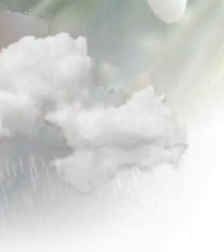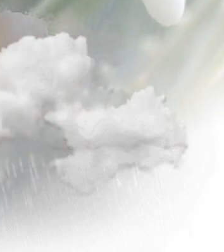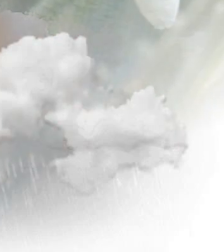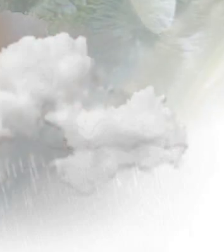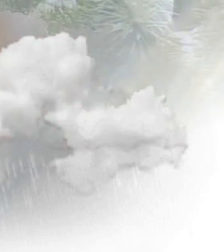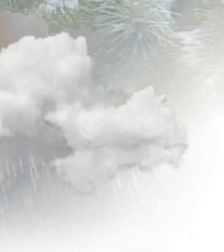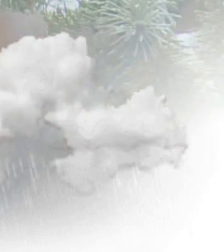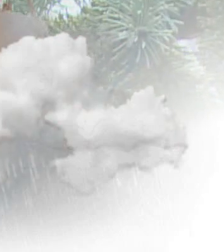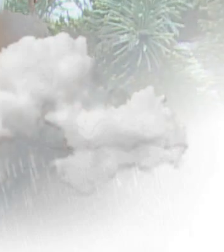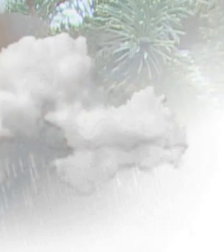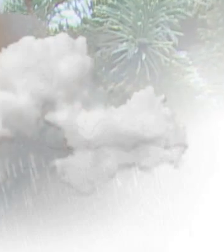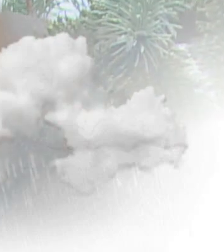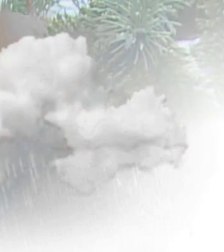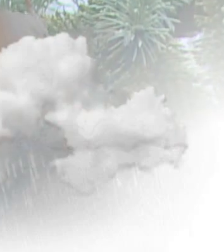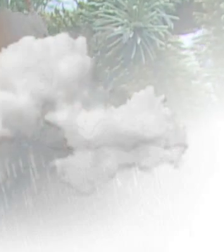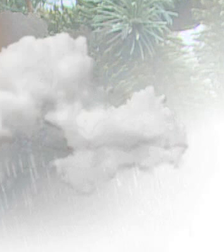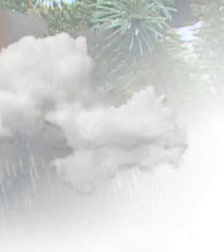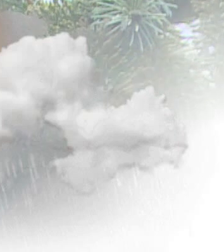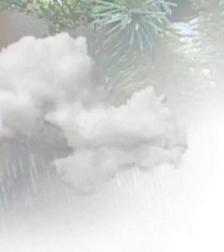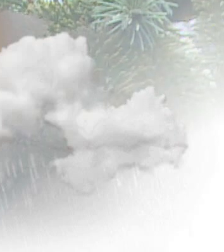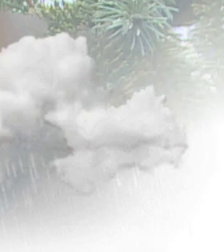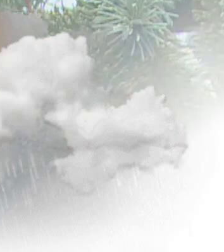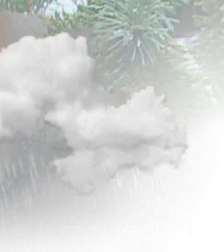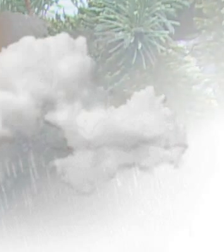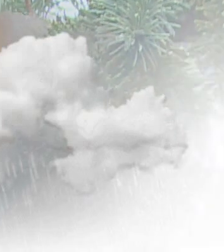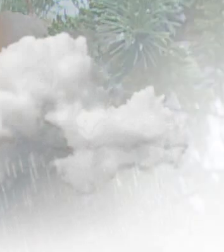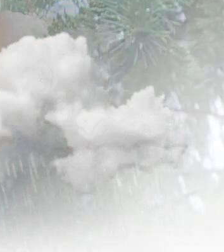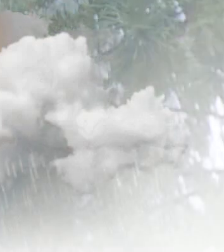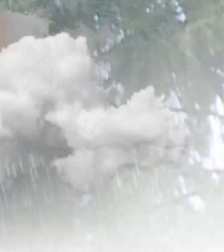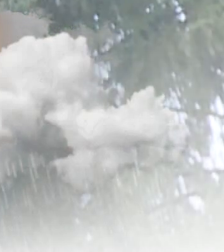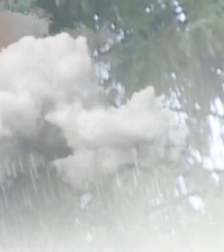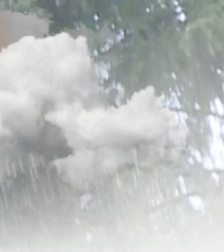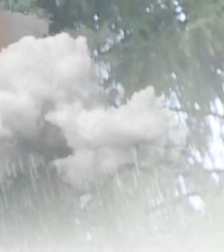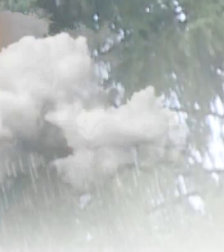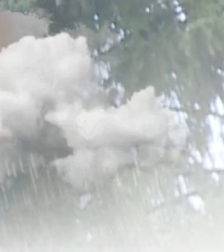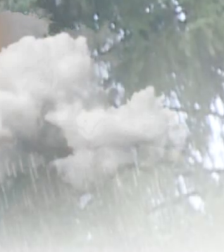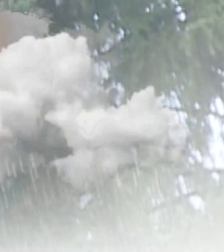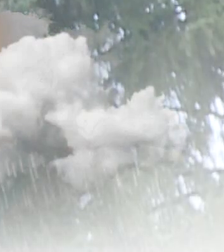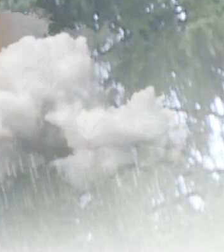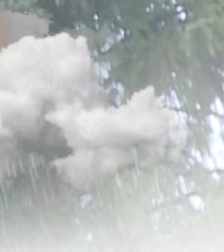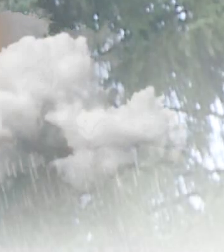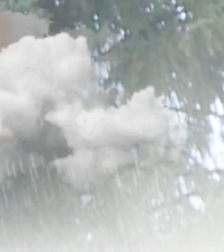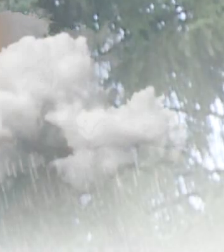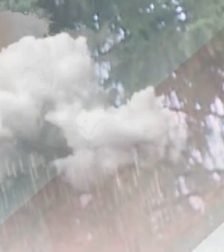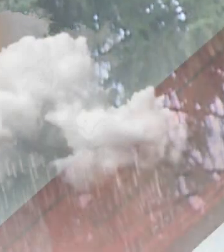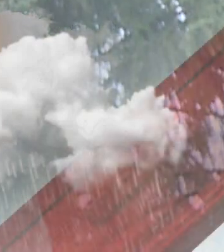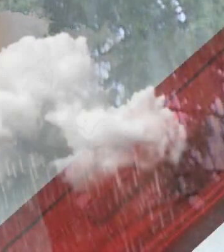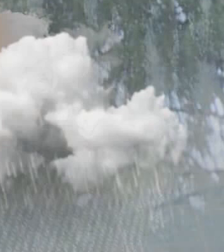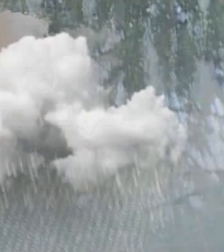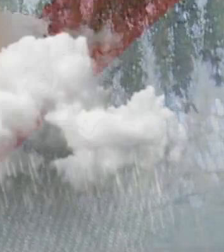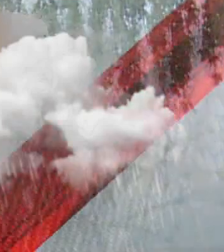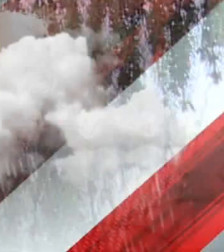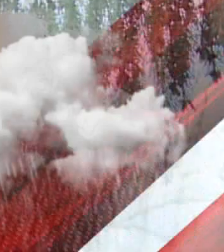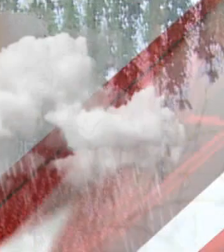77% раніцы і вечарам і 62% днём. З улікам усіх метэралагічных дадзеных